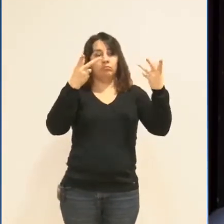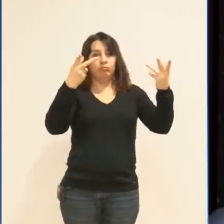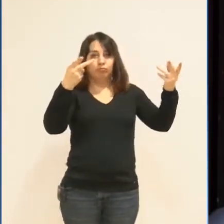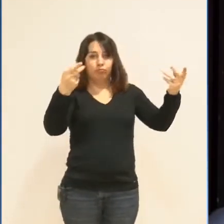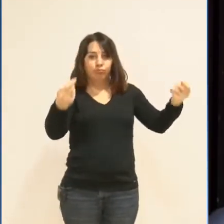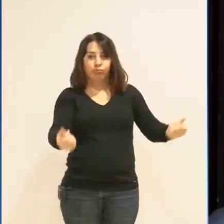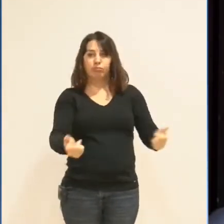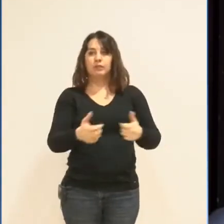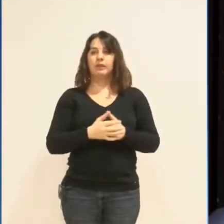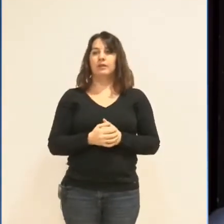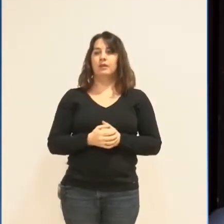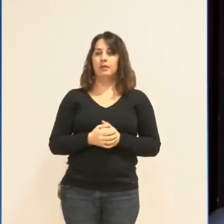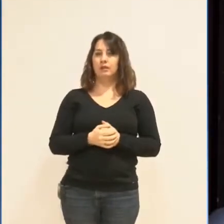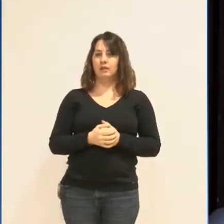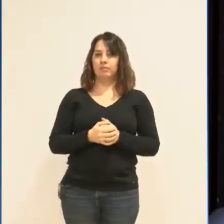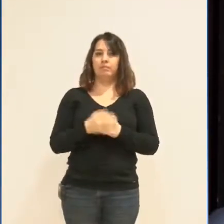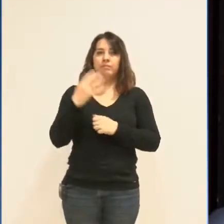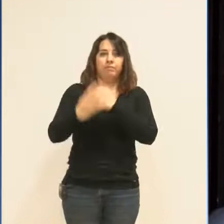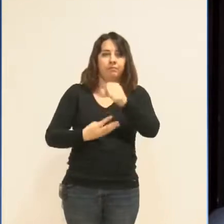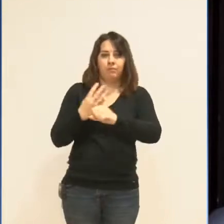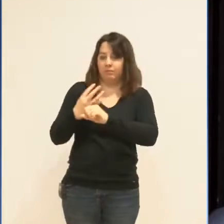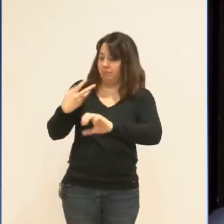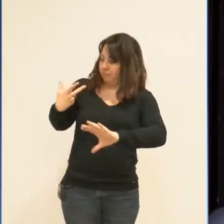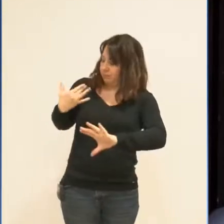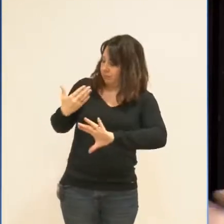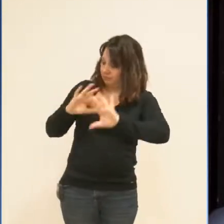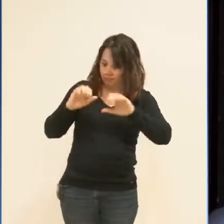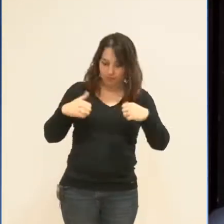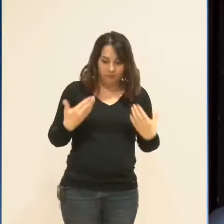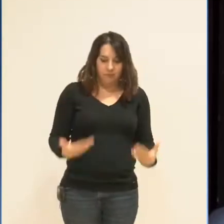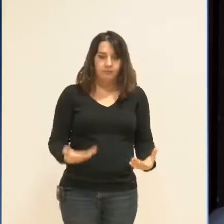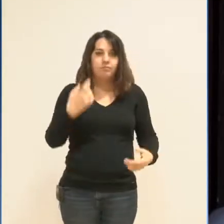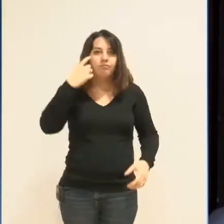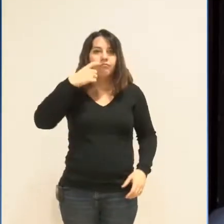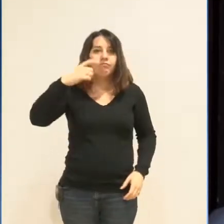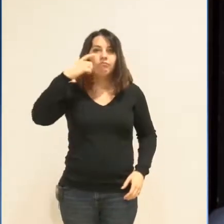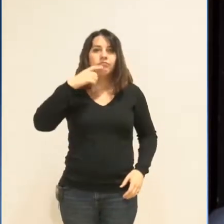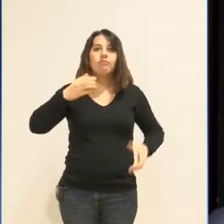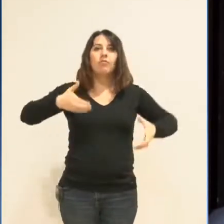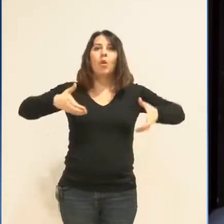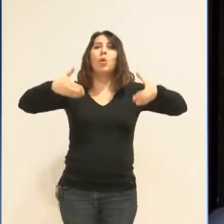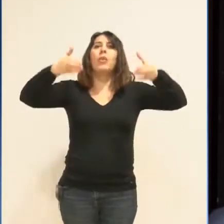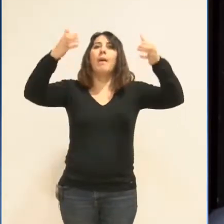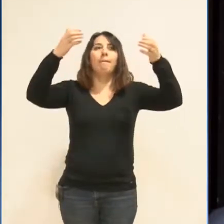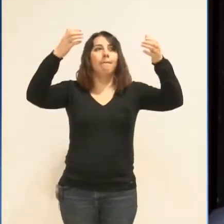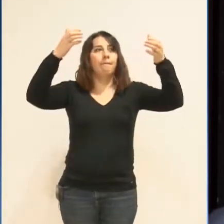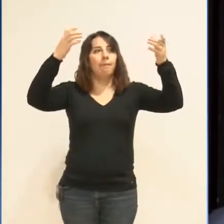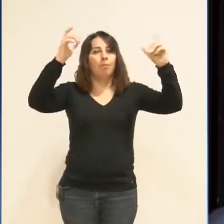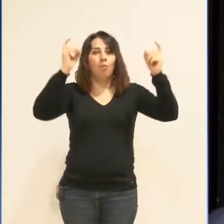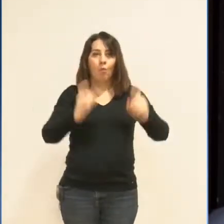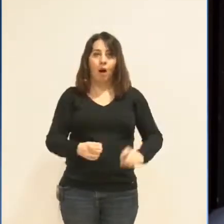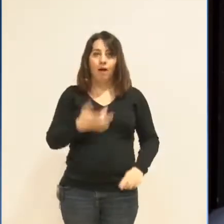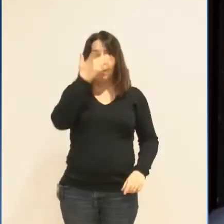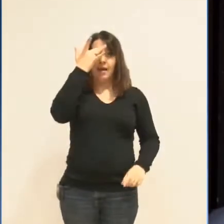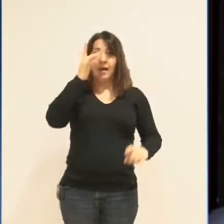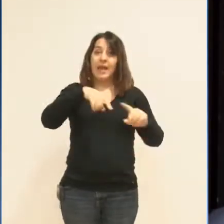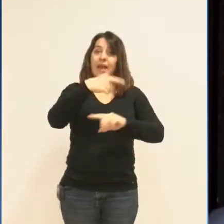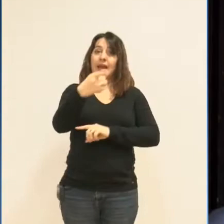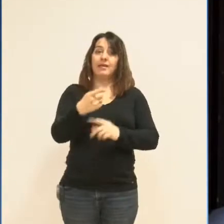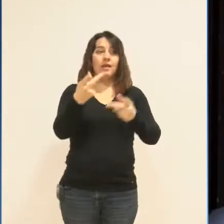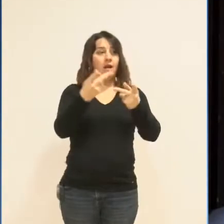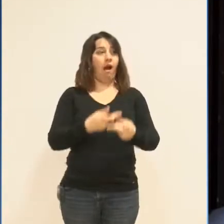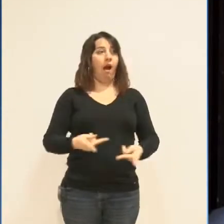municipal. Et au bout de 4 ans, on réalise que nous avons de moins en moins de ces totems. Vous nous annoncez pour cet été un nouveau